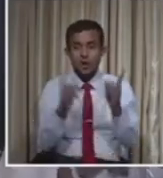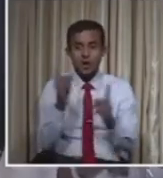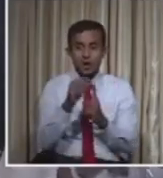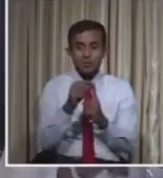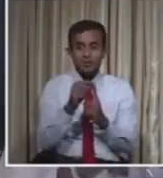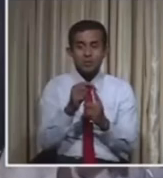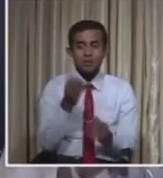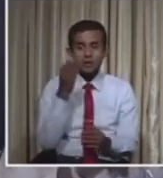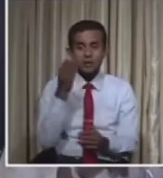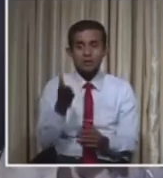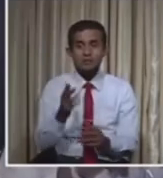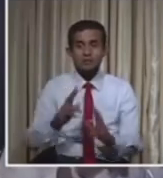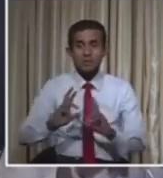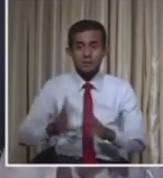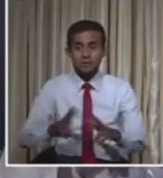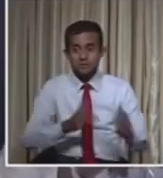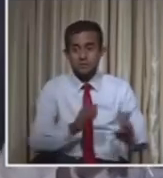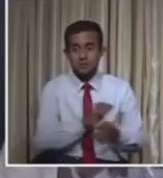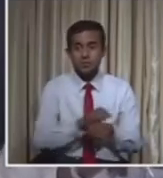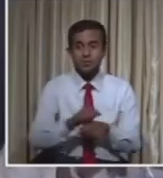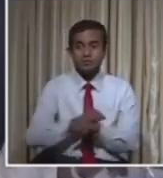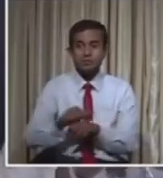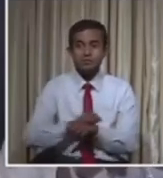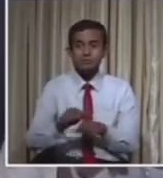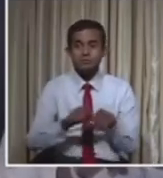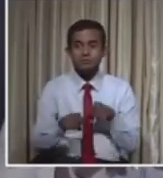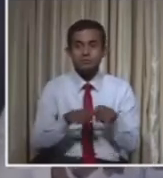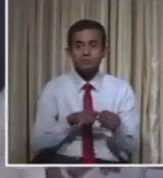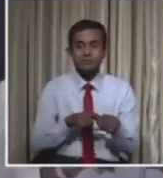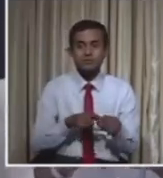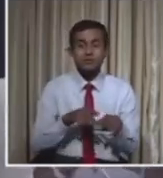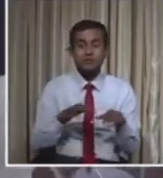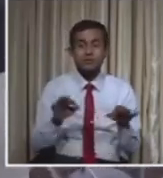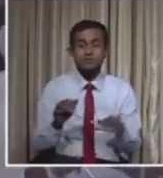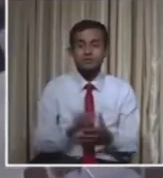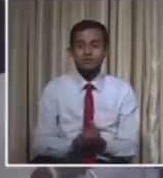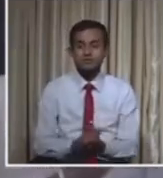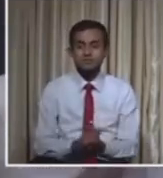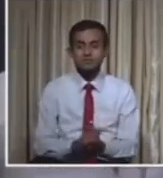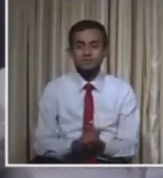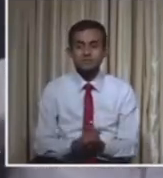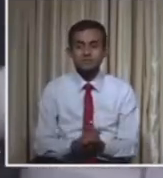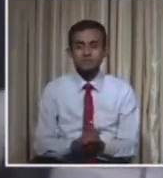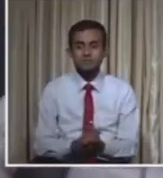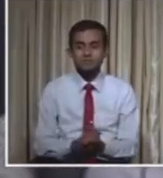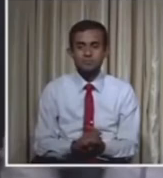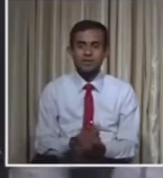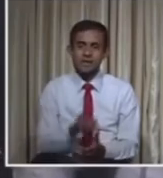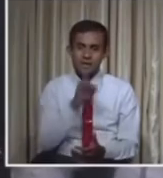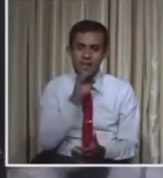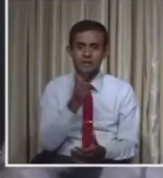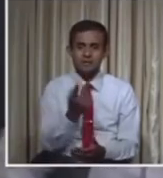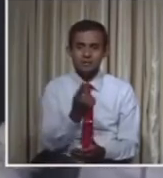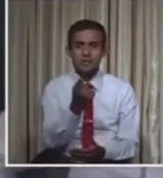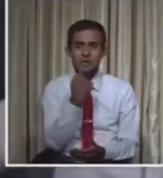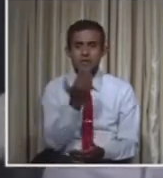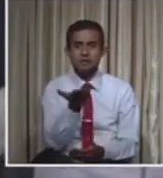මෙයා මෙයා සපත්තු පොලිස් මෙයා නිකම් පොලිස් නෙවෙයි මේ ලැජ්ජ නැතුව